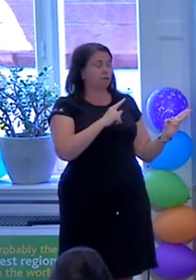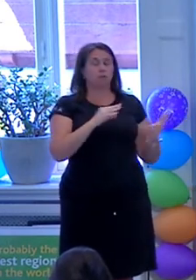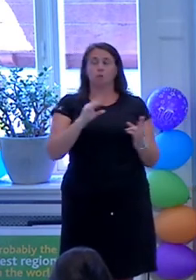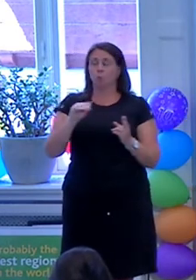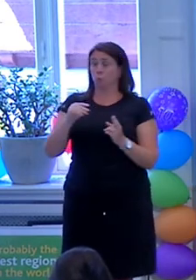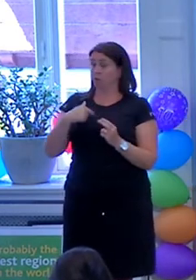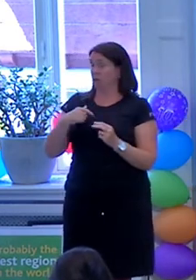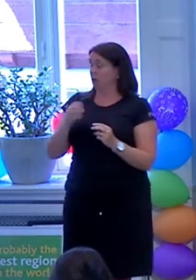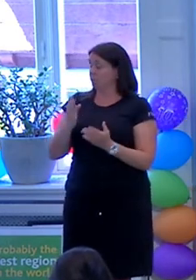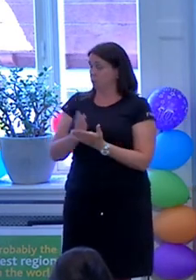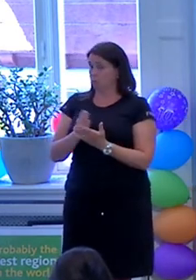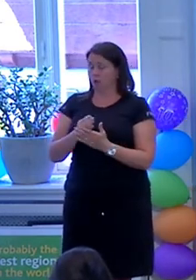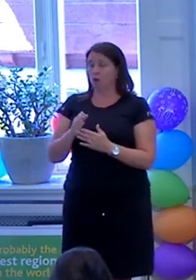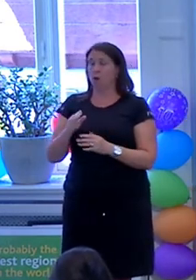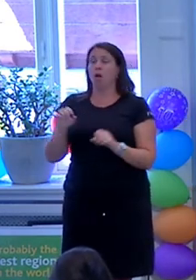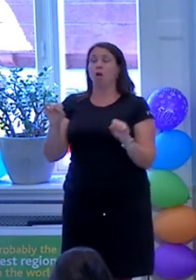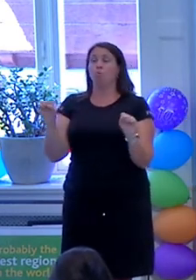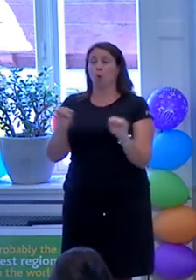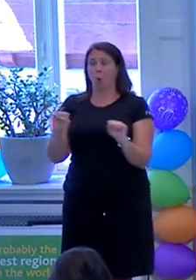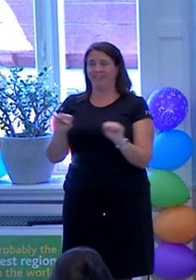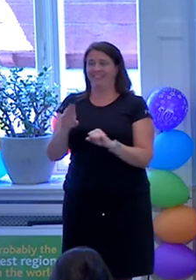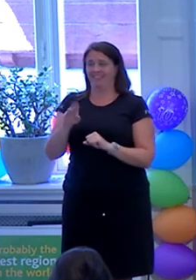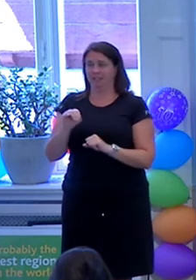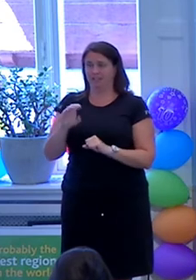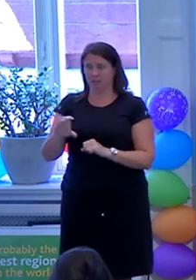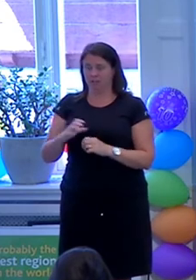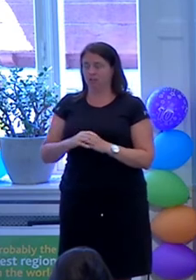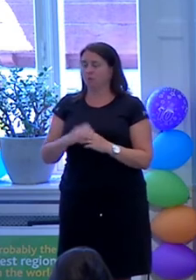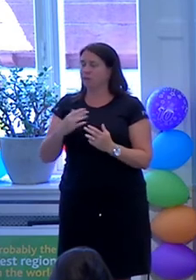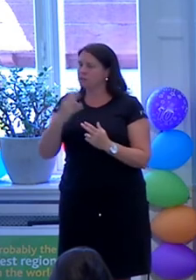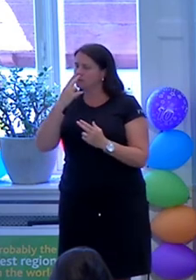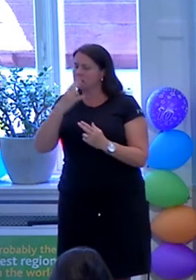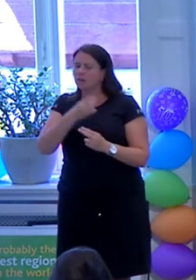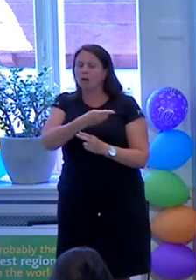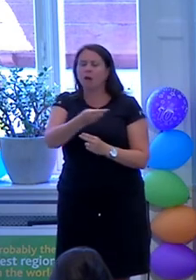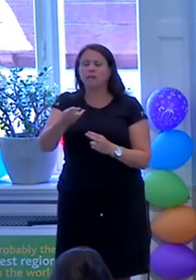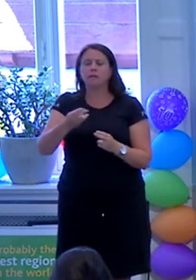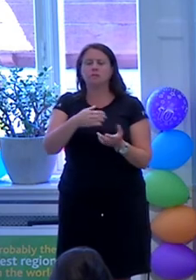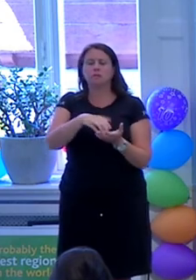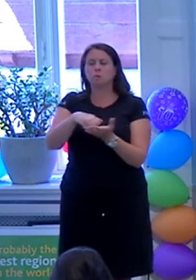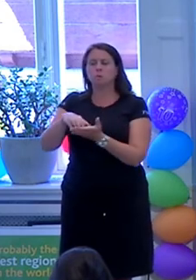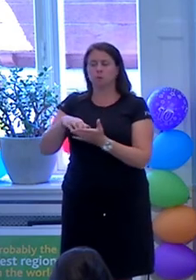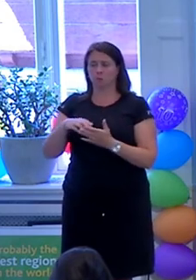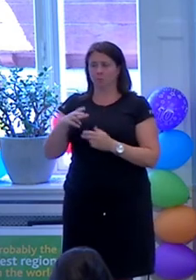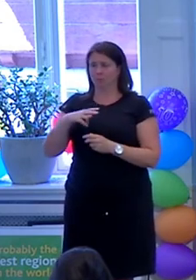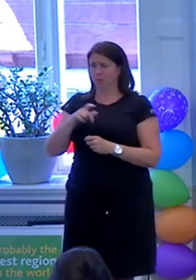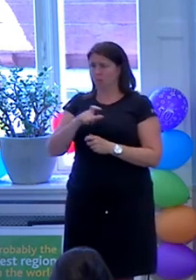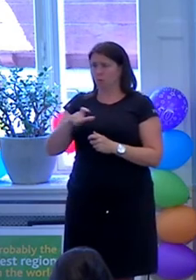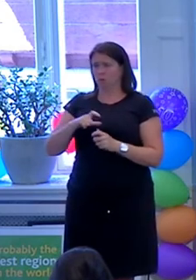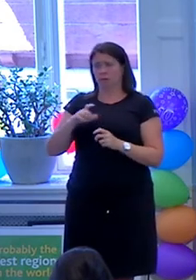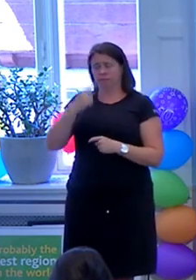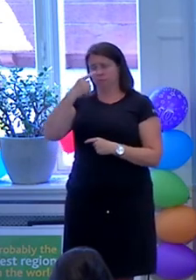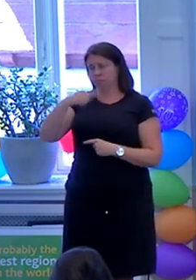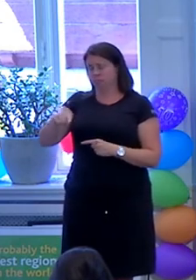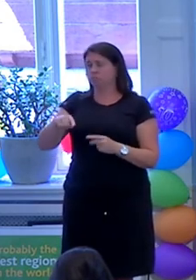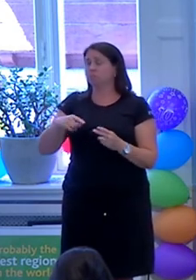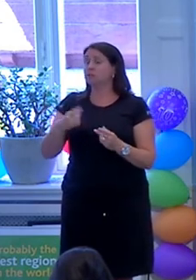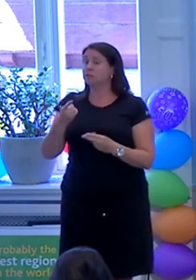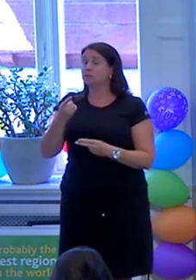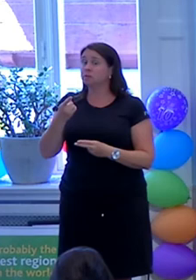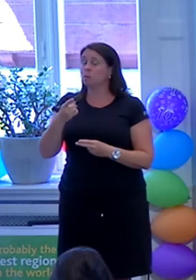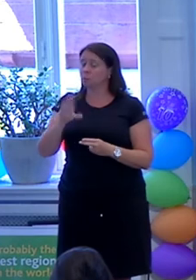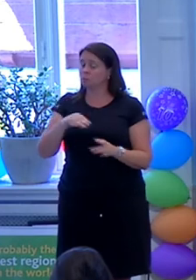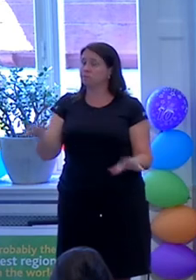brådis. Jag tror att vi har sett det, för vi har sett det här hända i andra sektorer hos oss som privatpersoner har i stor utsträckning redan hänt. Och jag tror att det vi börjar